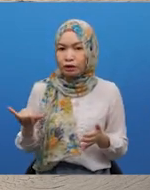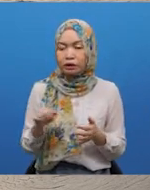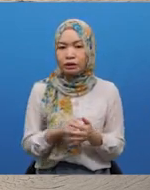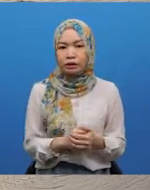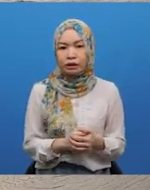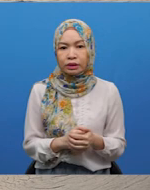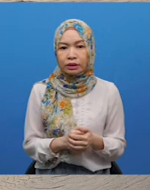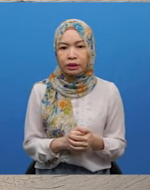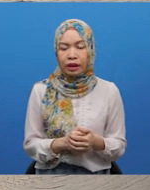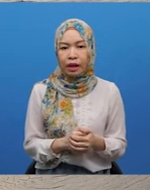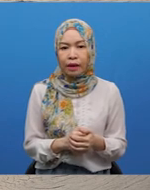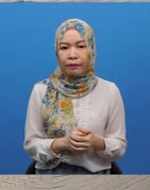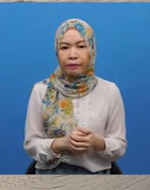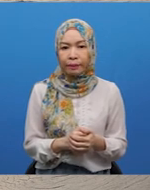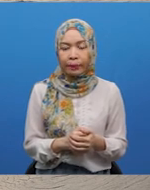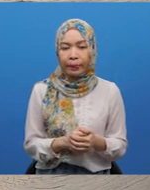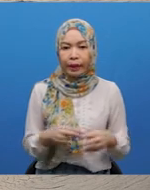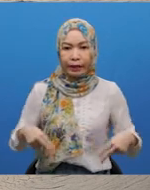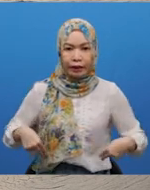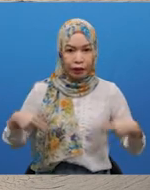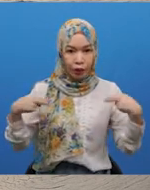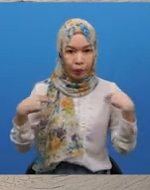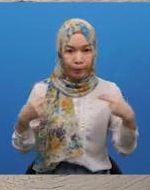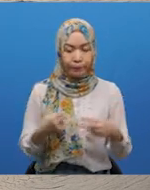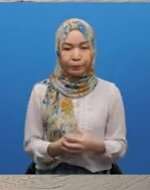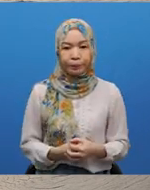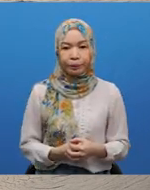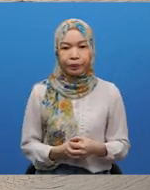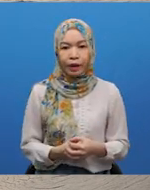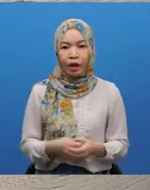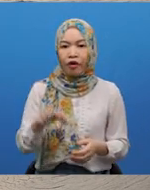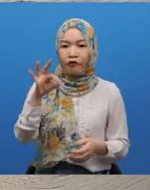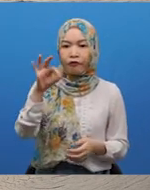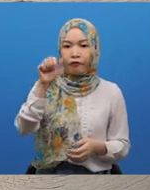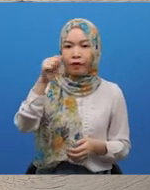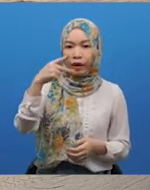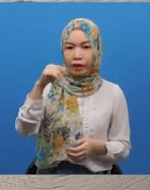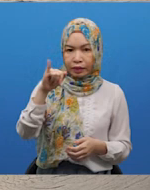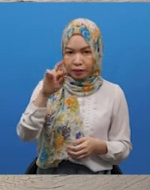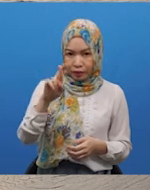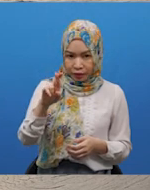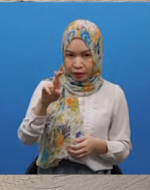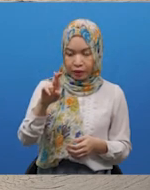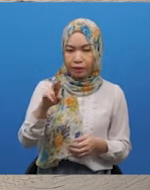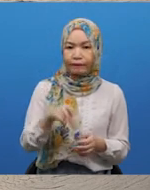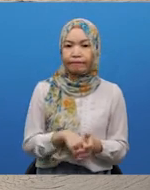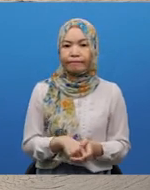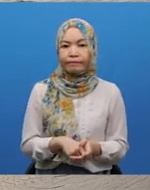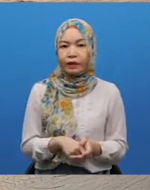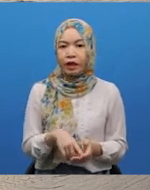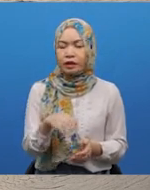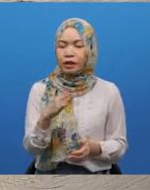rawahu. Perkataan yang lain adalah seperti perkataan fakir, hikayat dan